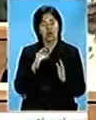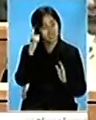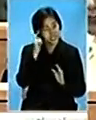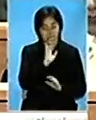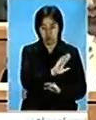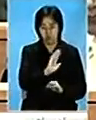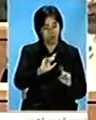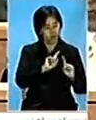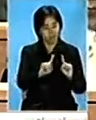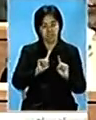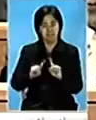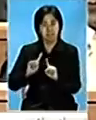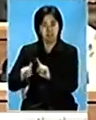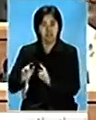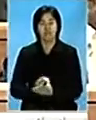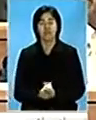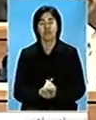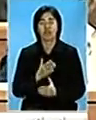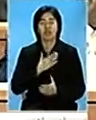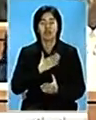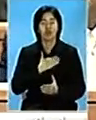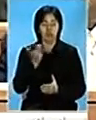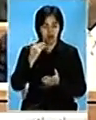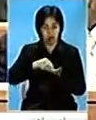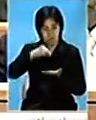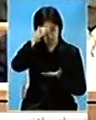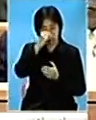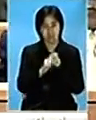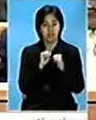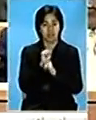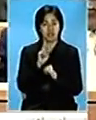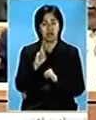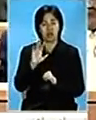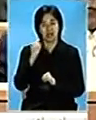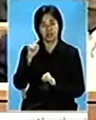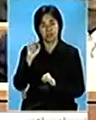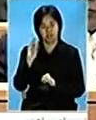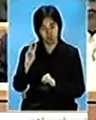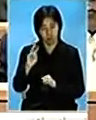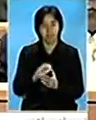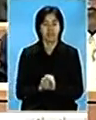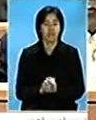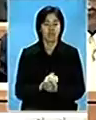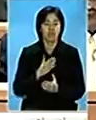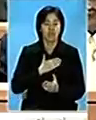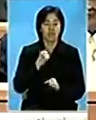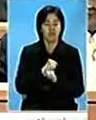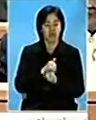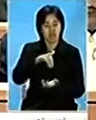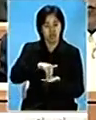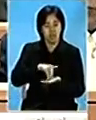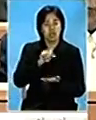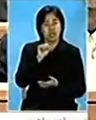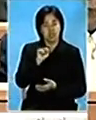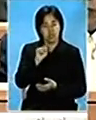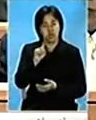กันผมจำได้ผมเป็นนิสิตนักศึกษาสมัยปี2516ผมเป็นศูนย์กลางนิสิตนักศึกษาแห่งประเท